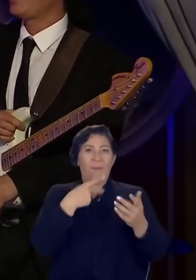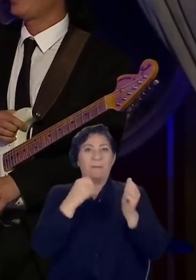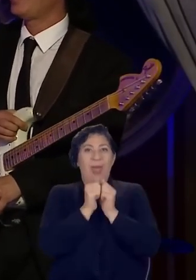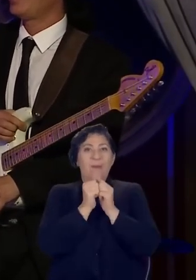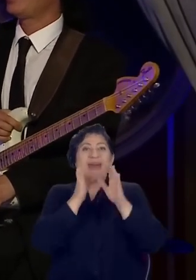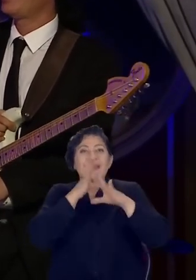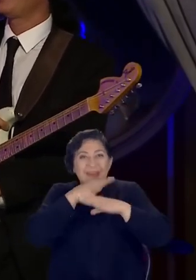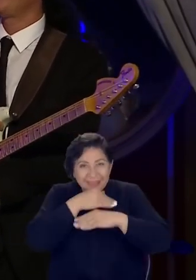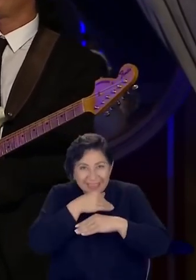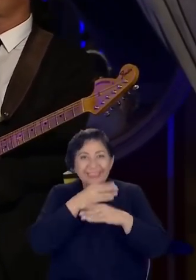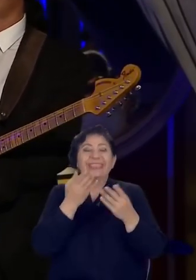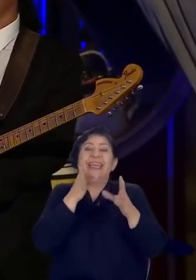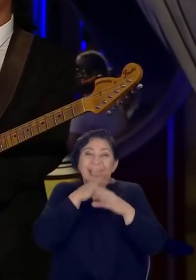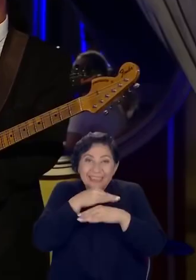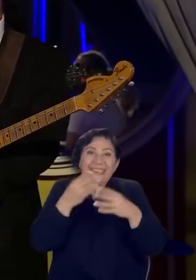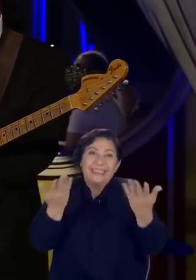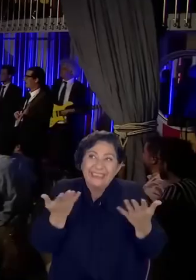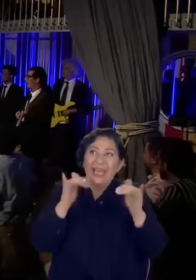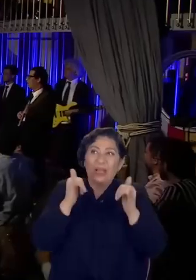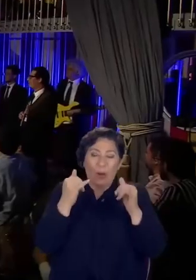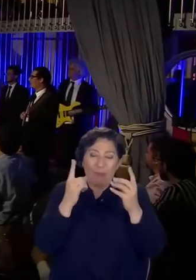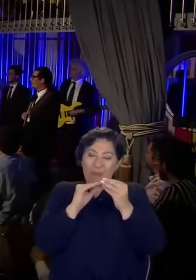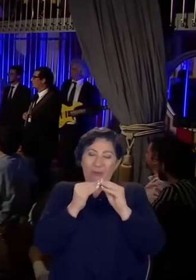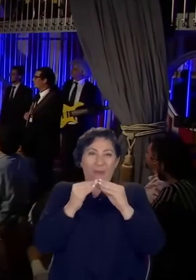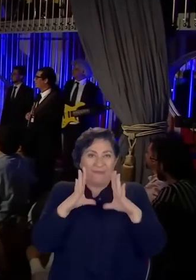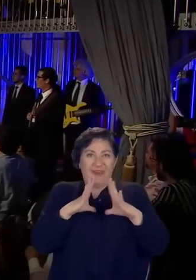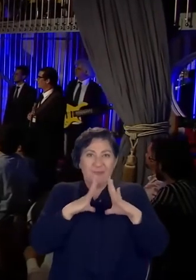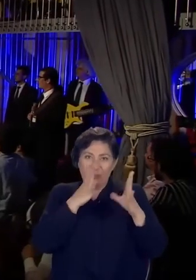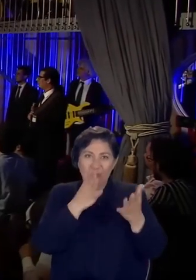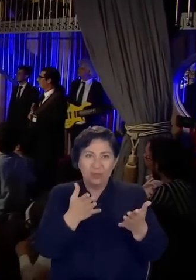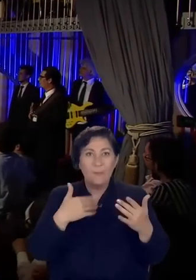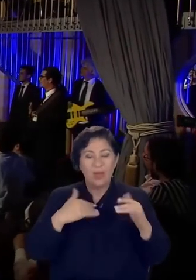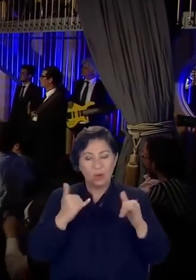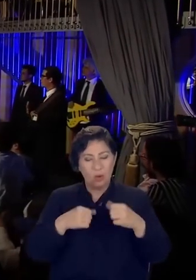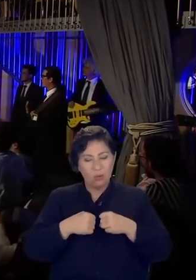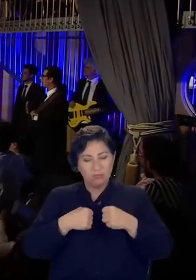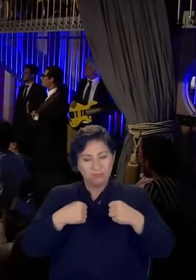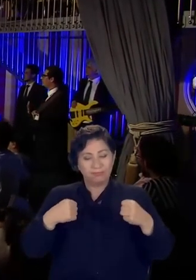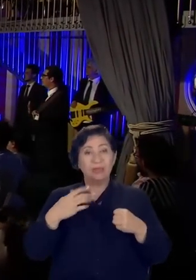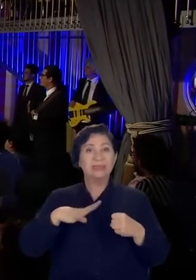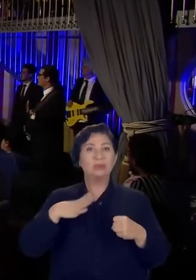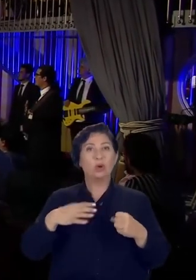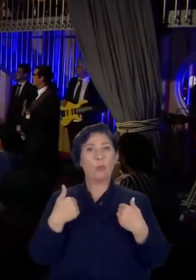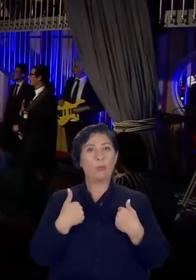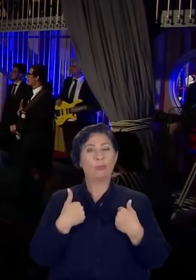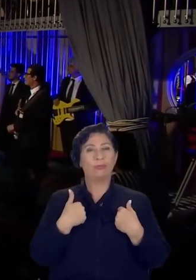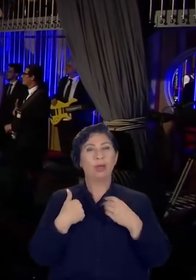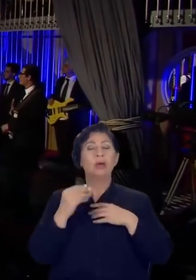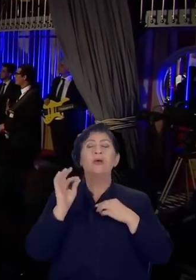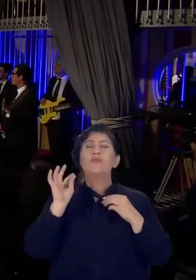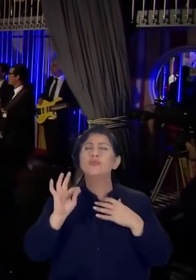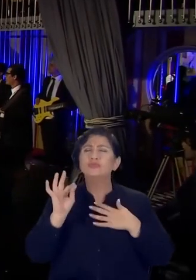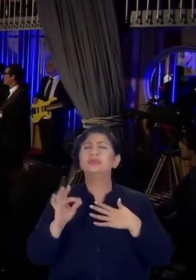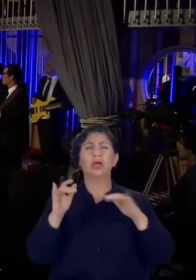beraber yaşlandık. Yaşlanınca da tabii ki kilo diye bir problemimiz var. Ben kilo almaktan yanayım. Yani